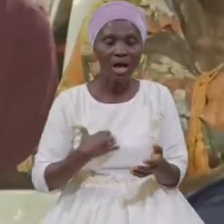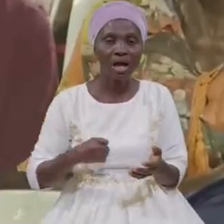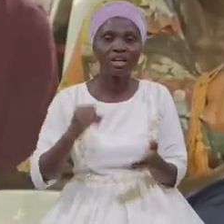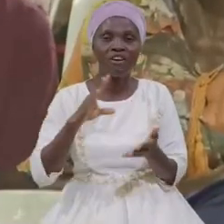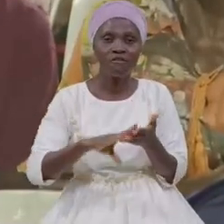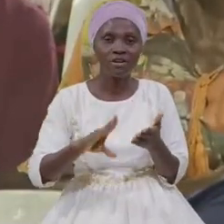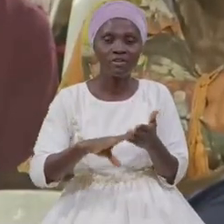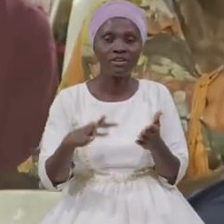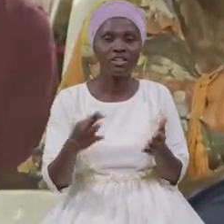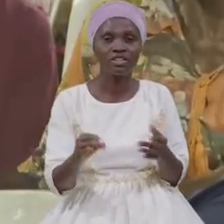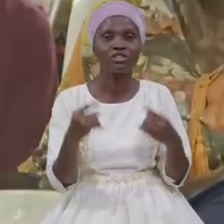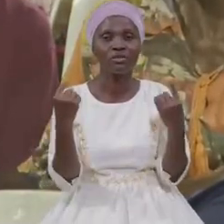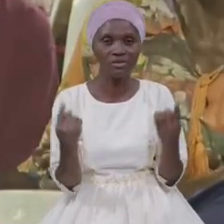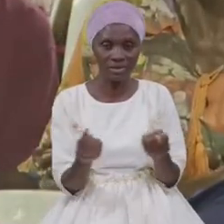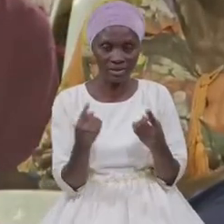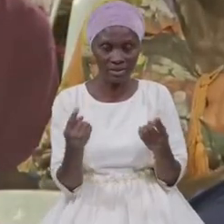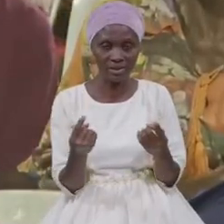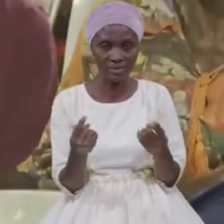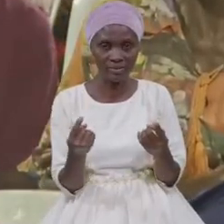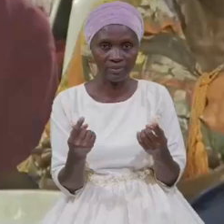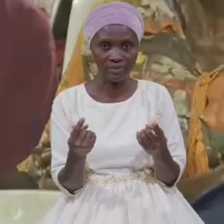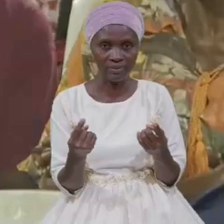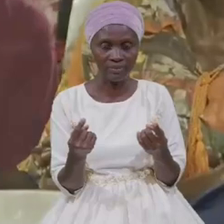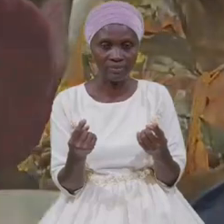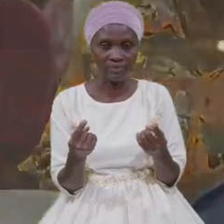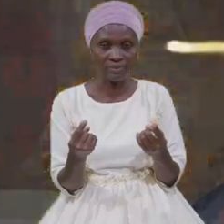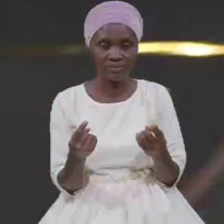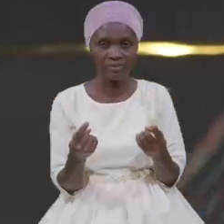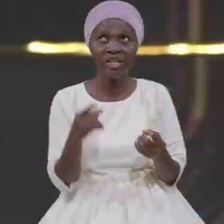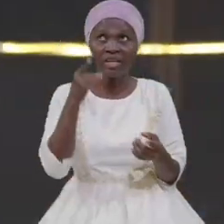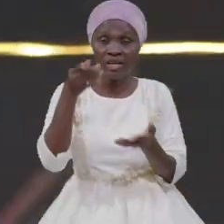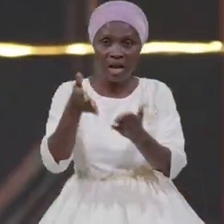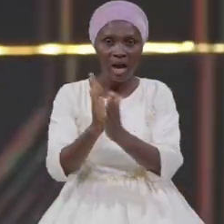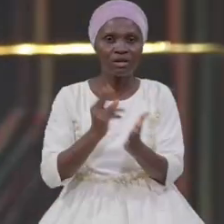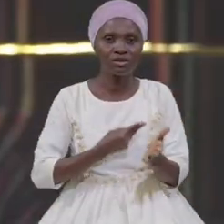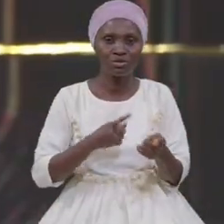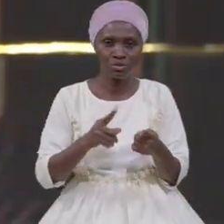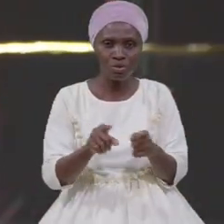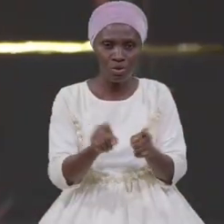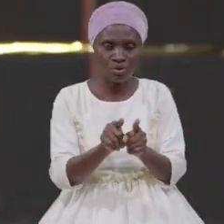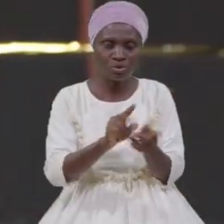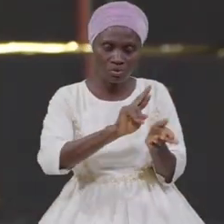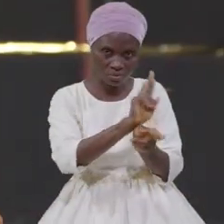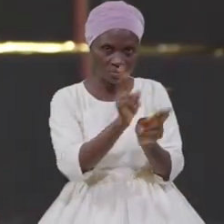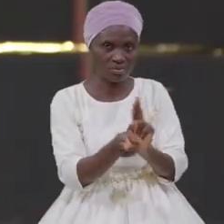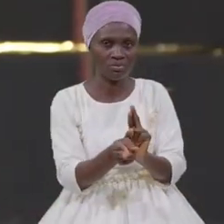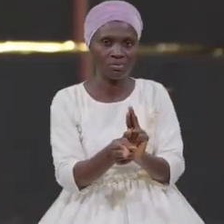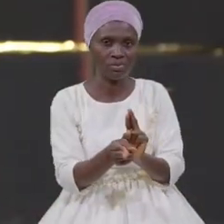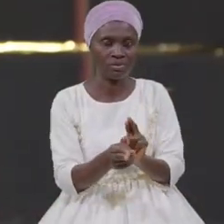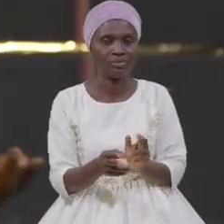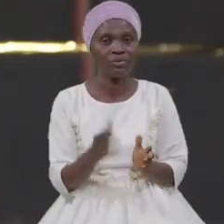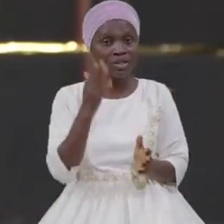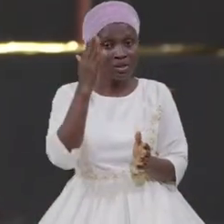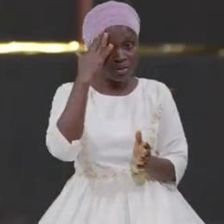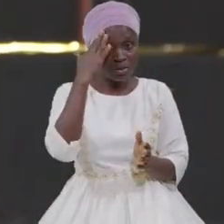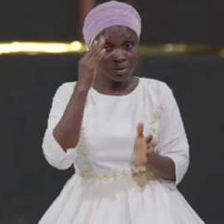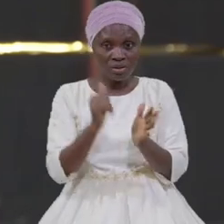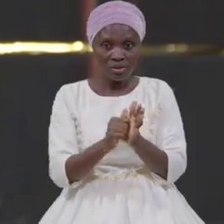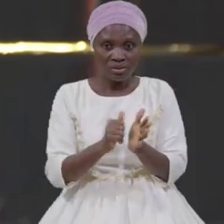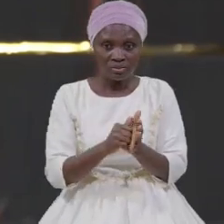péchés. Il nous aide même à nous repentir. Vous savez, quand vous veniez, il